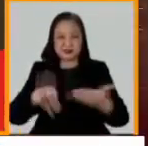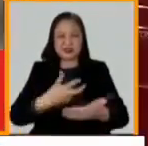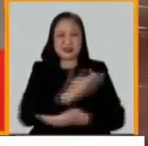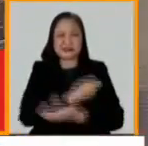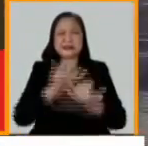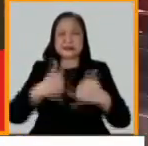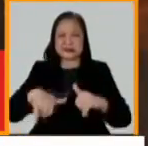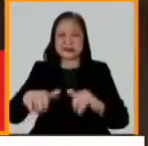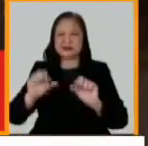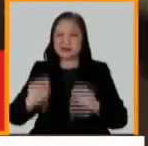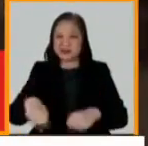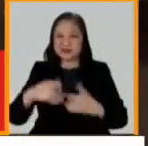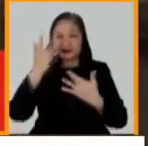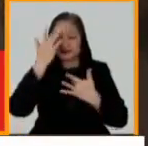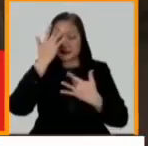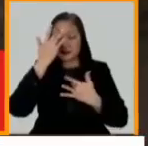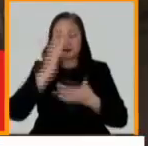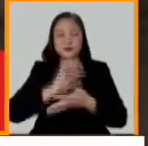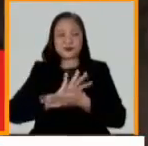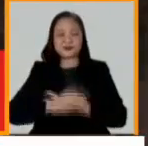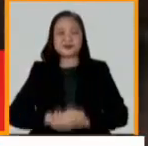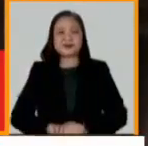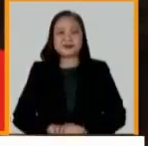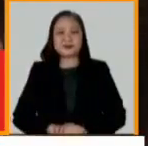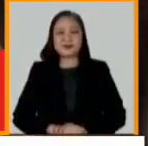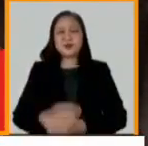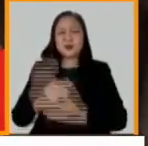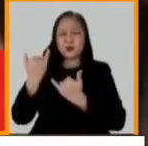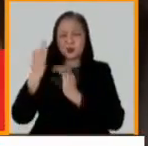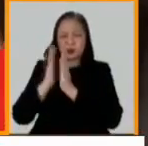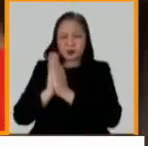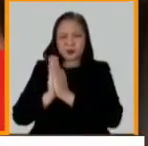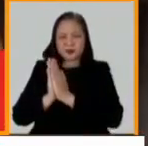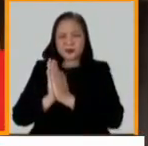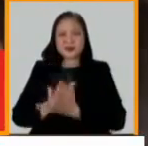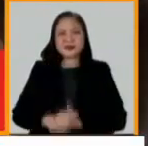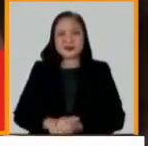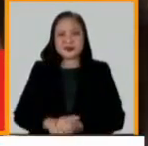rin ng corona. Sana po matapos na itong